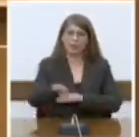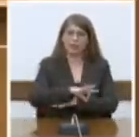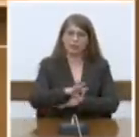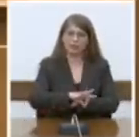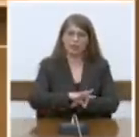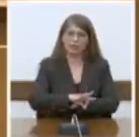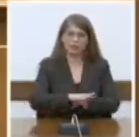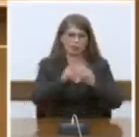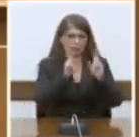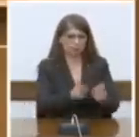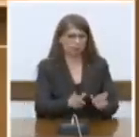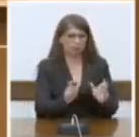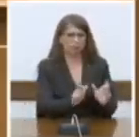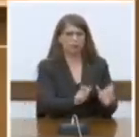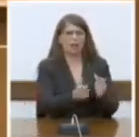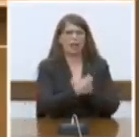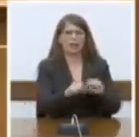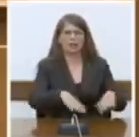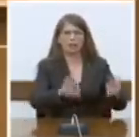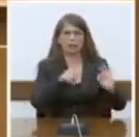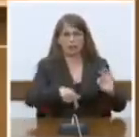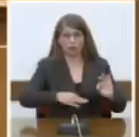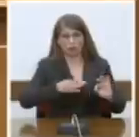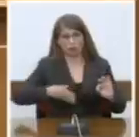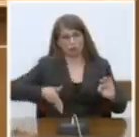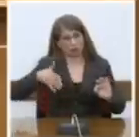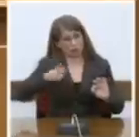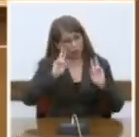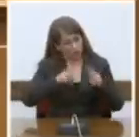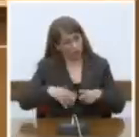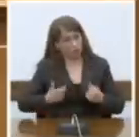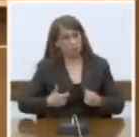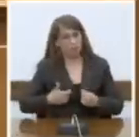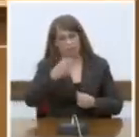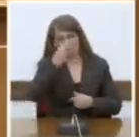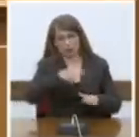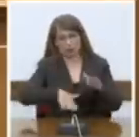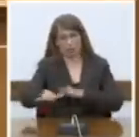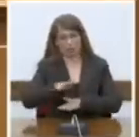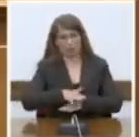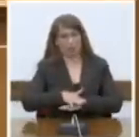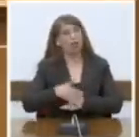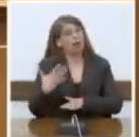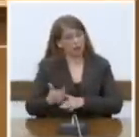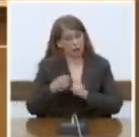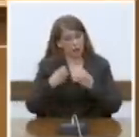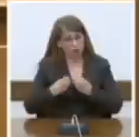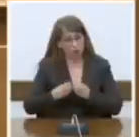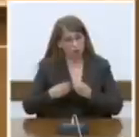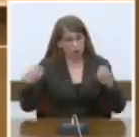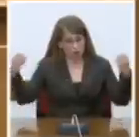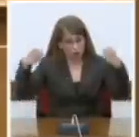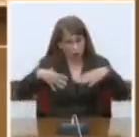αρχών. Και ενώ ο κ. Μητσοτάκης τελικά αναγνώρισε ότι υπάρχει σκάνδαλο και ότι θα χυθεί άπλετο φως, δεν έχουμε